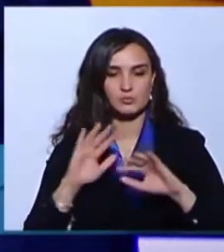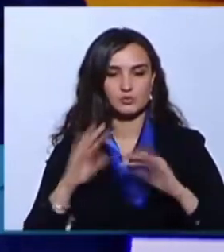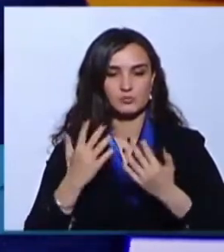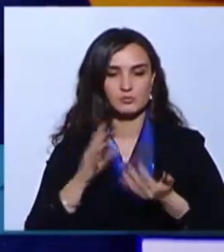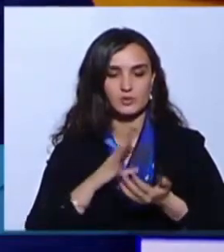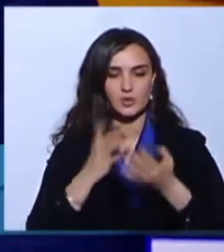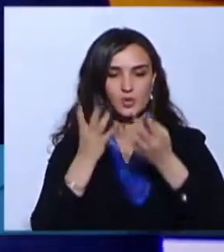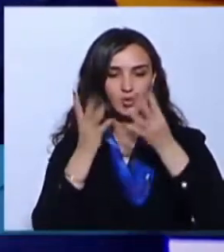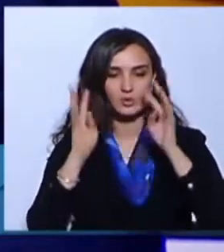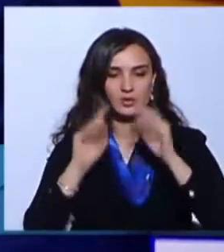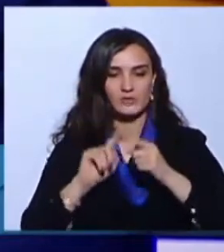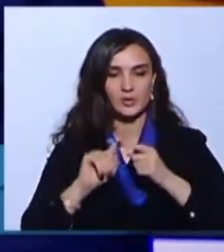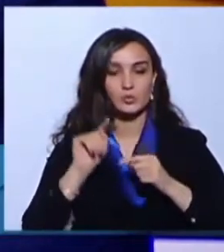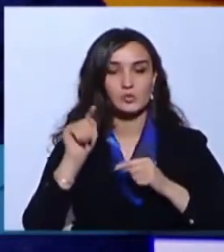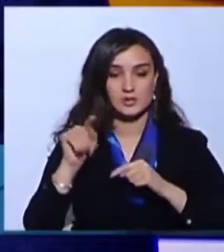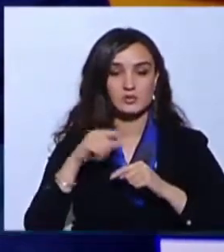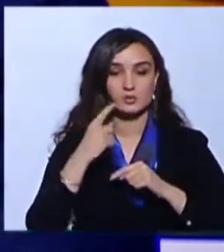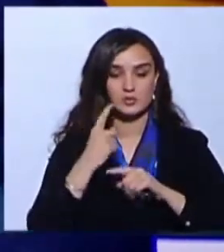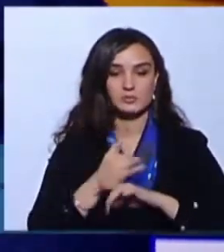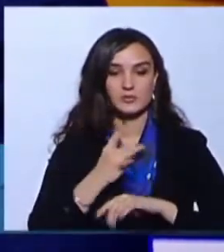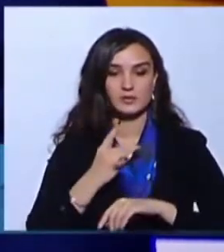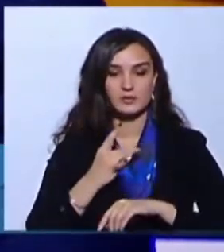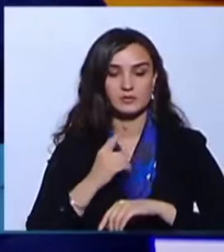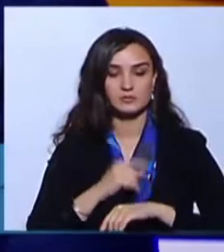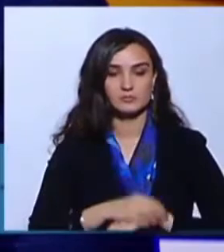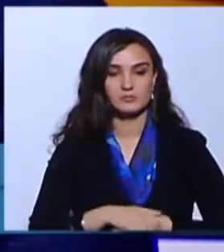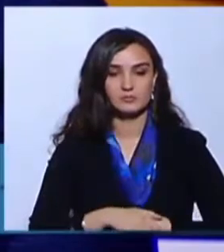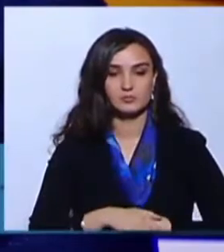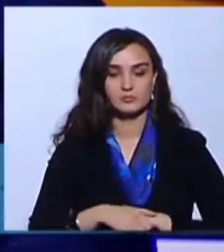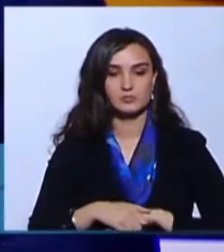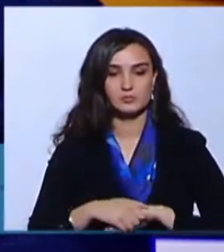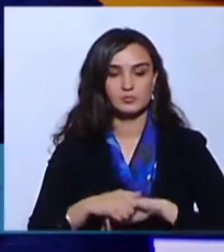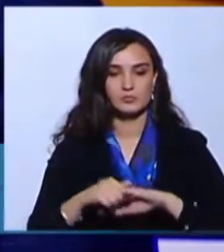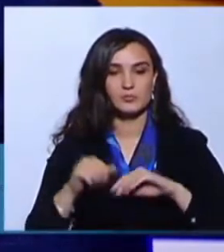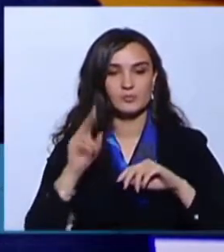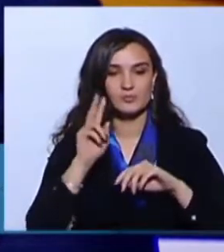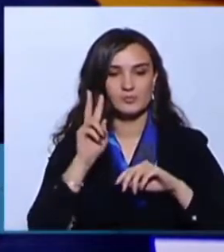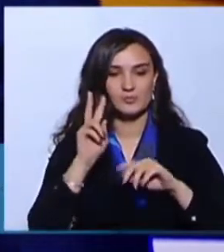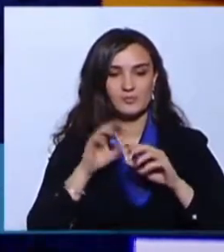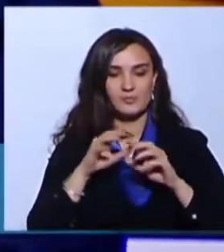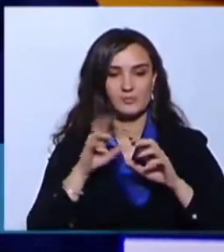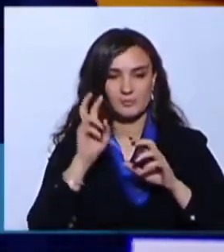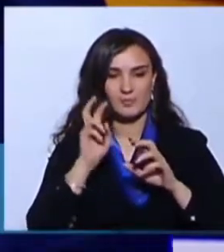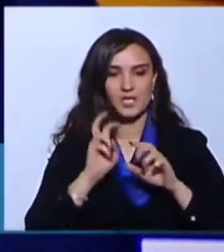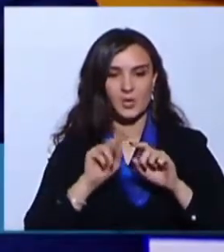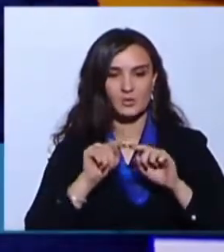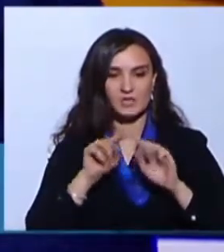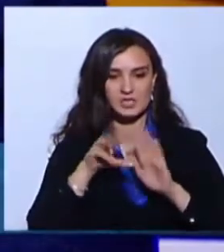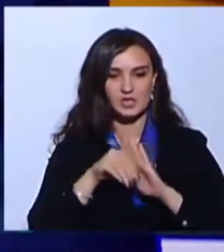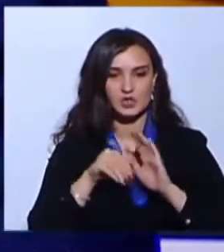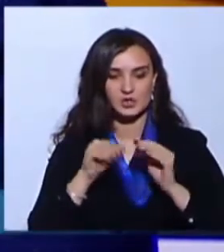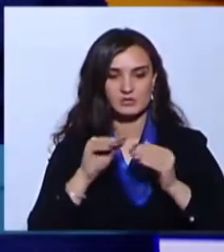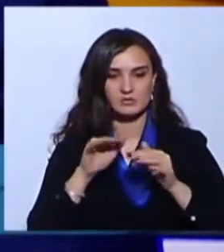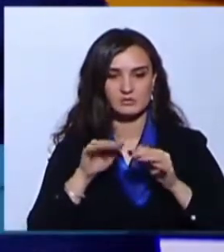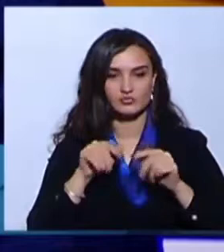იყო კორონავირუსის, აი იქ თქვეს პირველად, რომ ფეკალურ მასაშიც შესაძლებელი იყოს ვირუსი, რომ გამოითქვა ეს მოსაზრება.